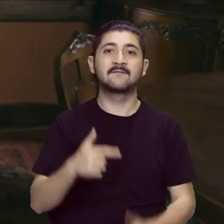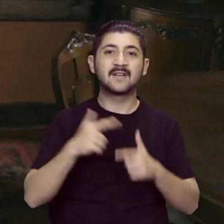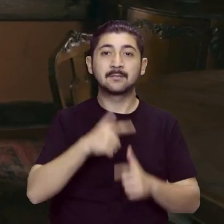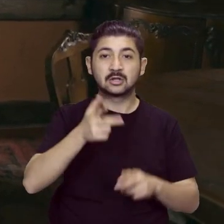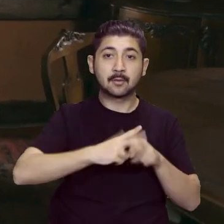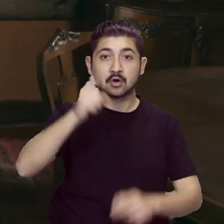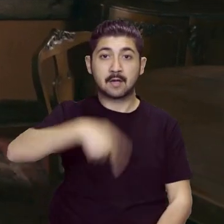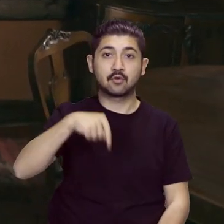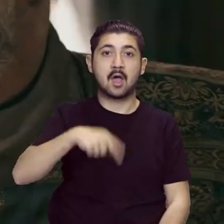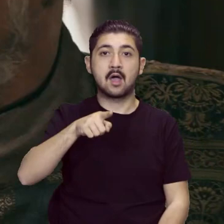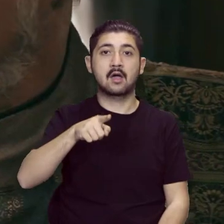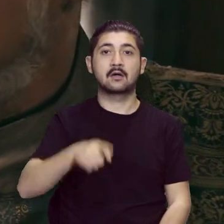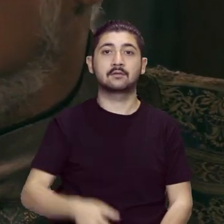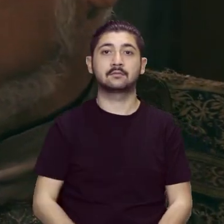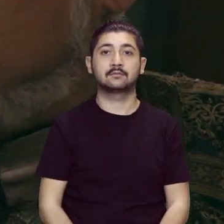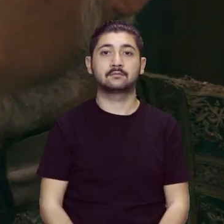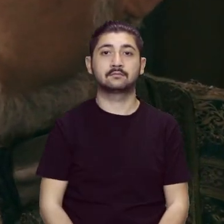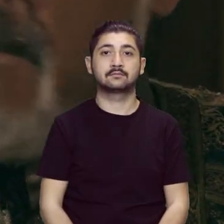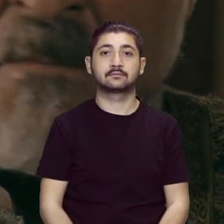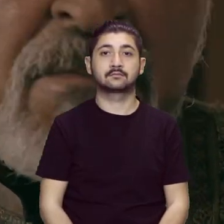Fatma çabuk gel buraya!